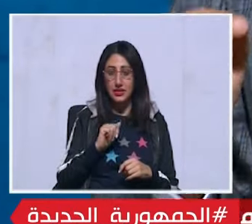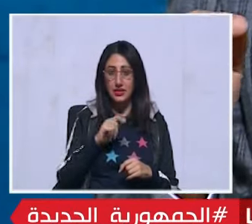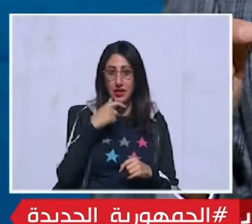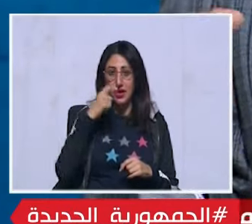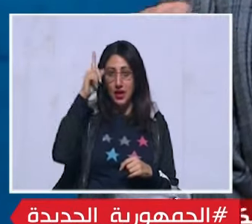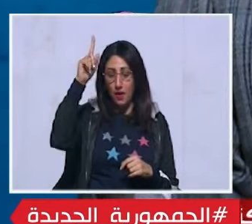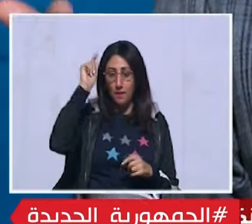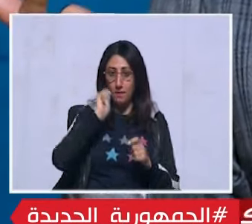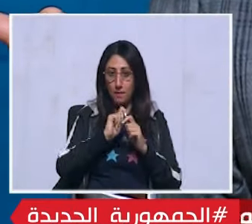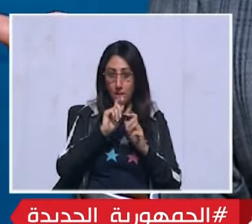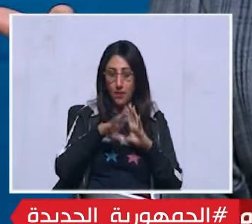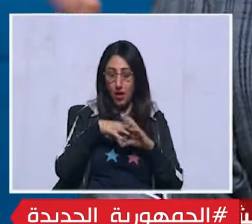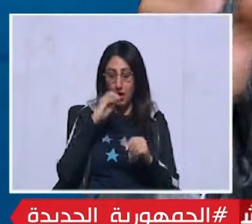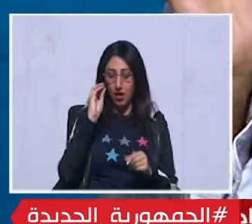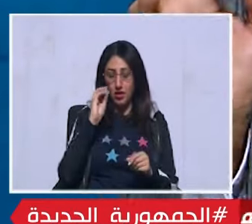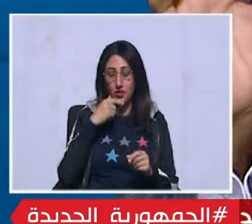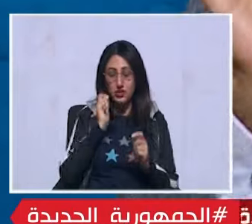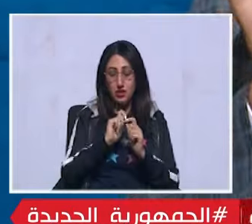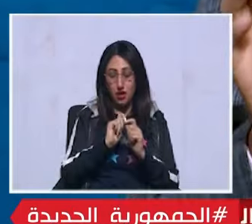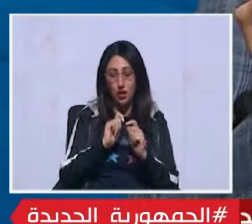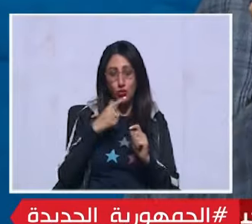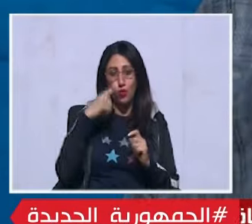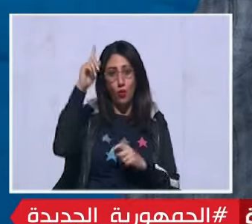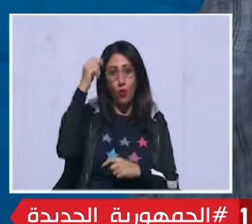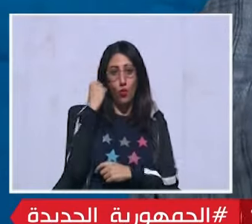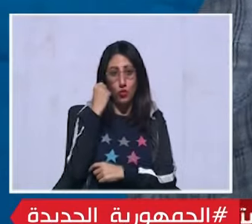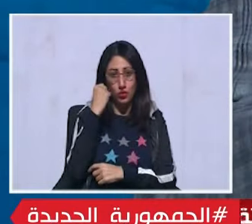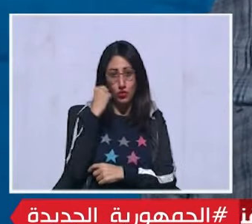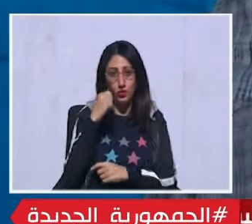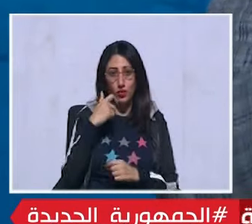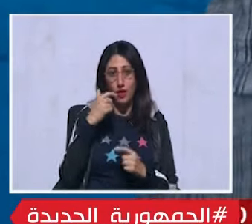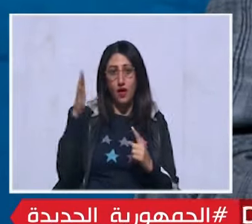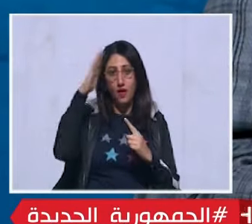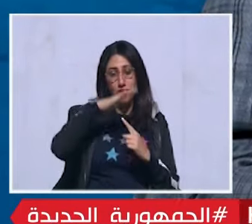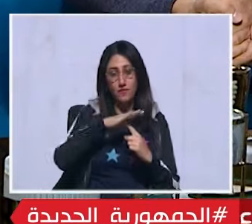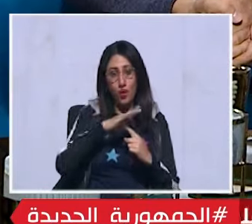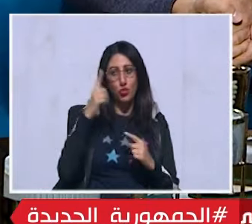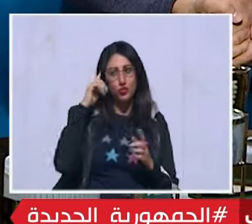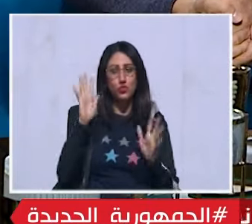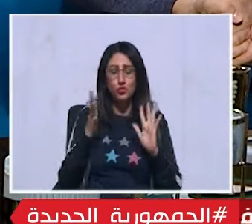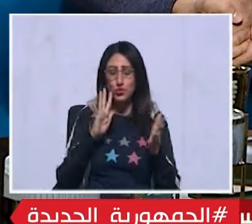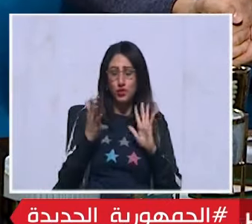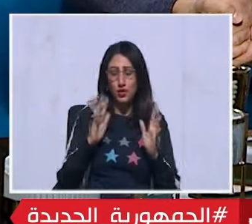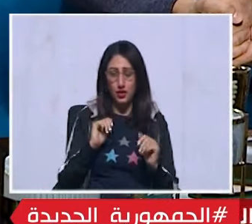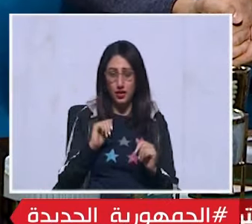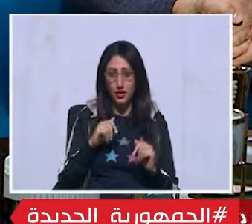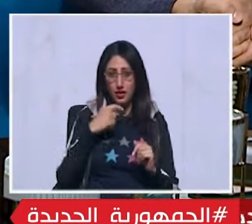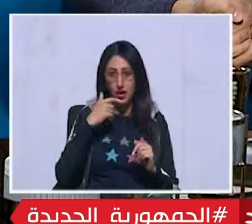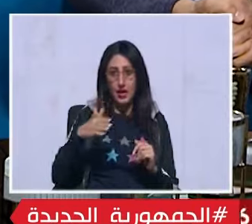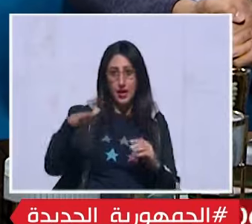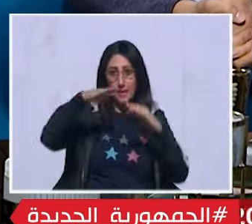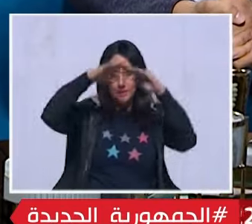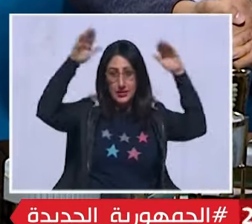الباري وصنعته وقدره الله فوق الشك والتهم حتى بلغت سماء لا